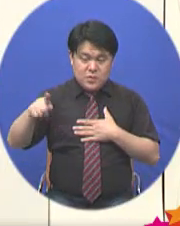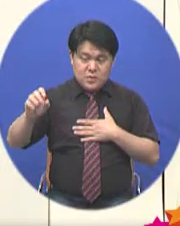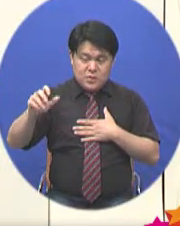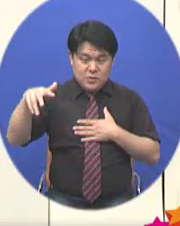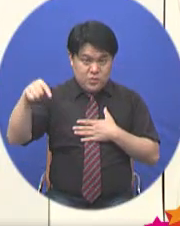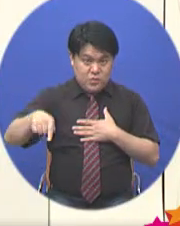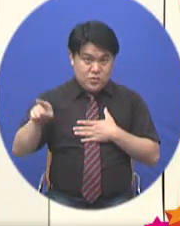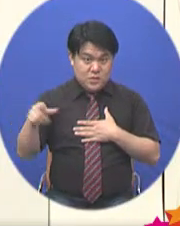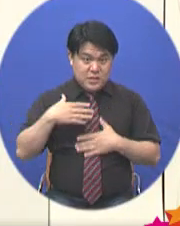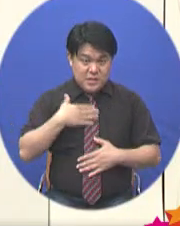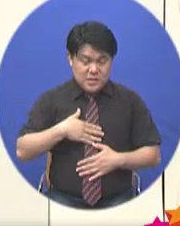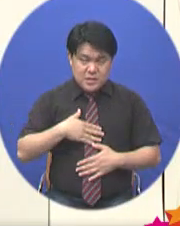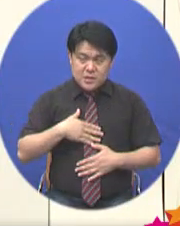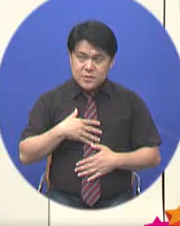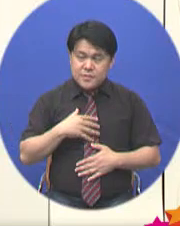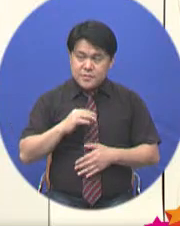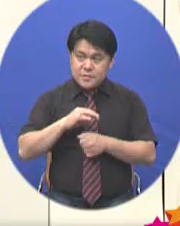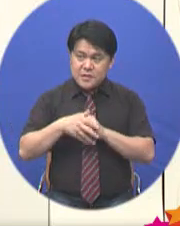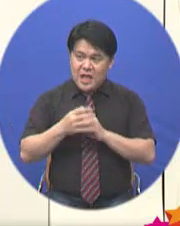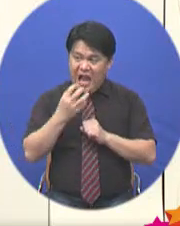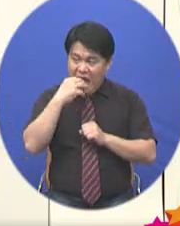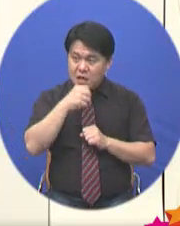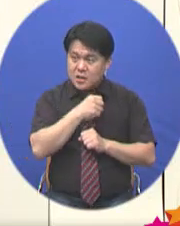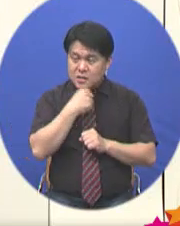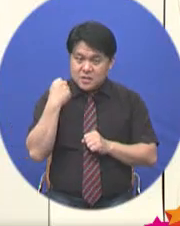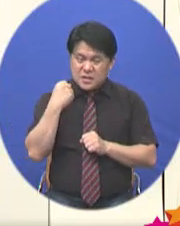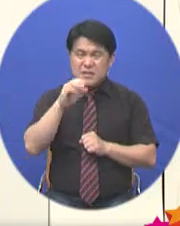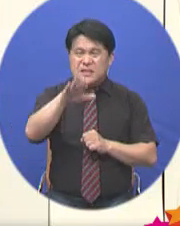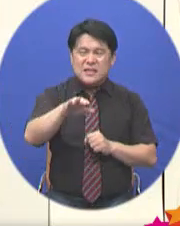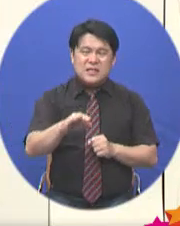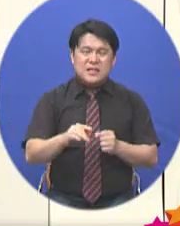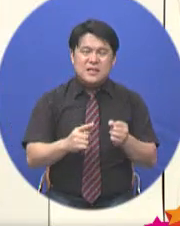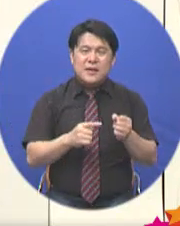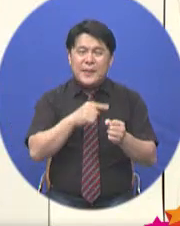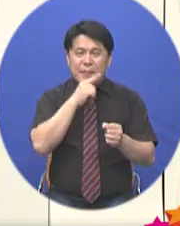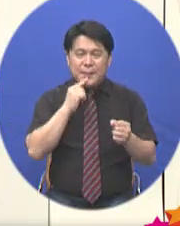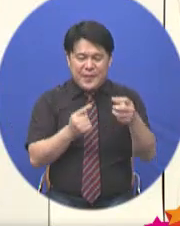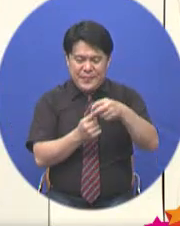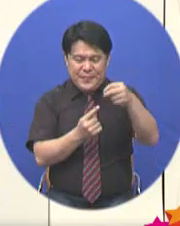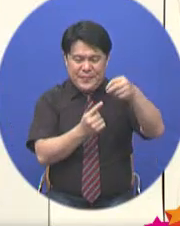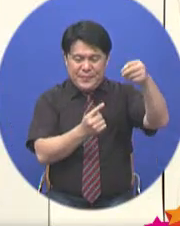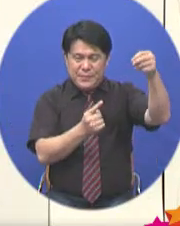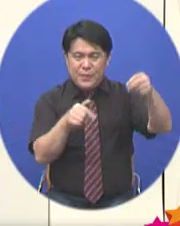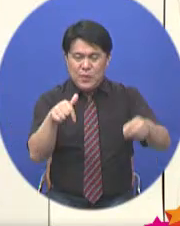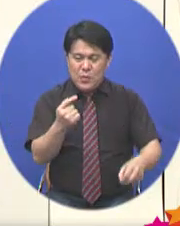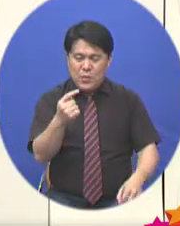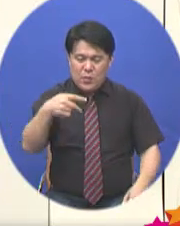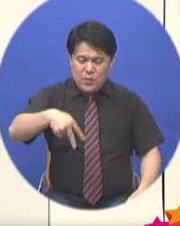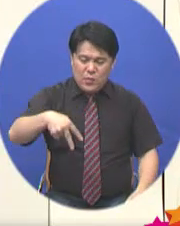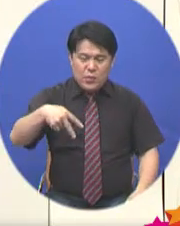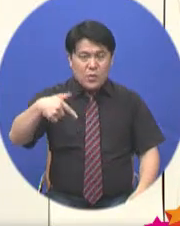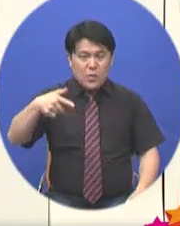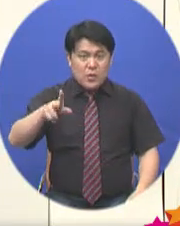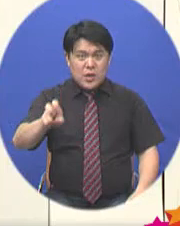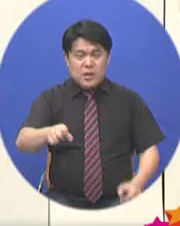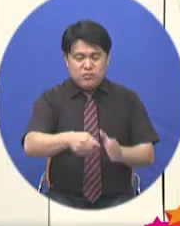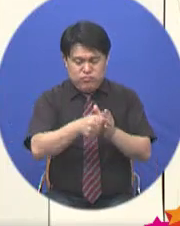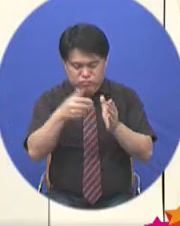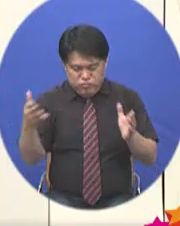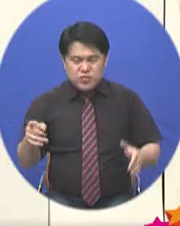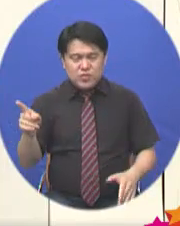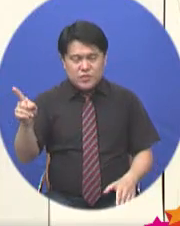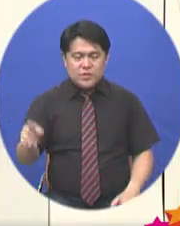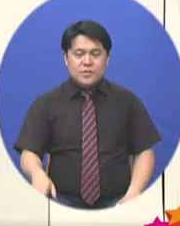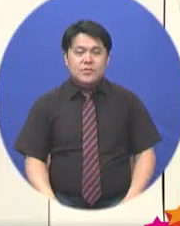예. 상주든 목소리가 유명한가요? 상주? 곶감이 곶감. 곶감. 예. 아 맛있습니다. 네, 네. 상주의 곶감. 그럼 상주에